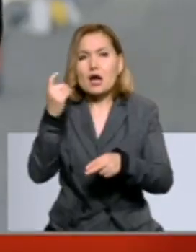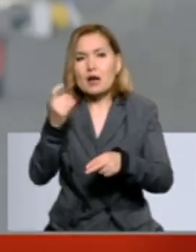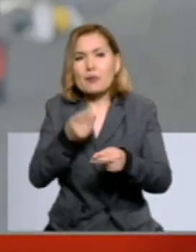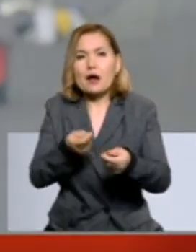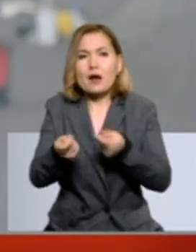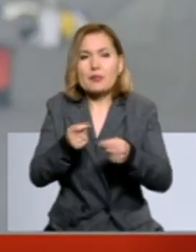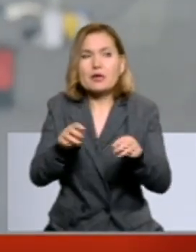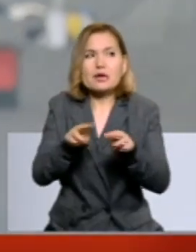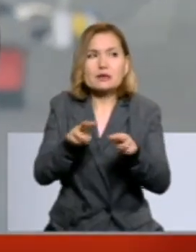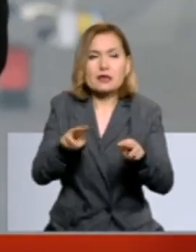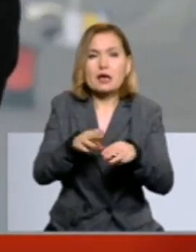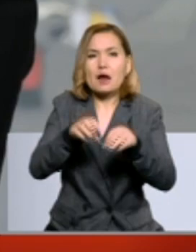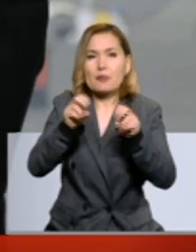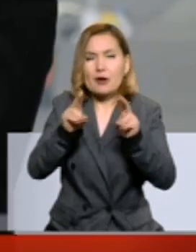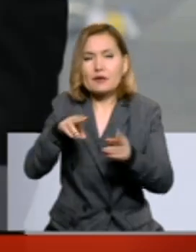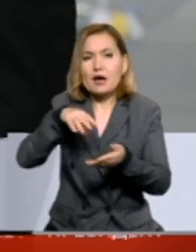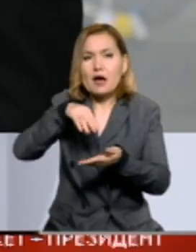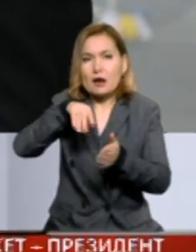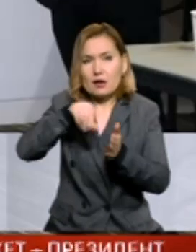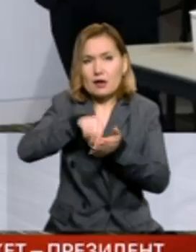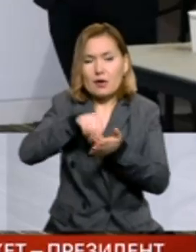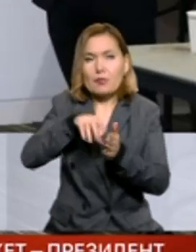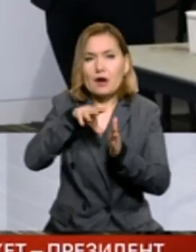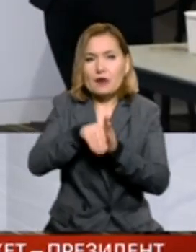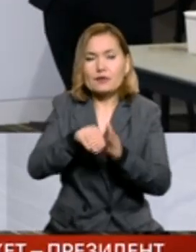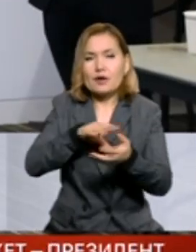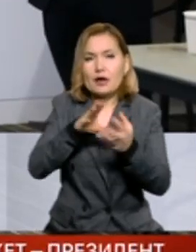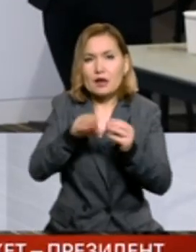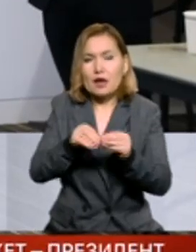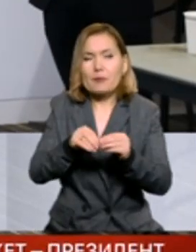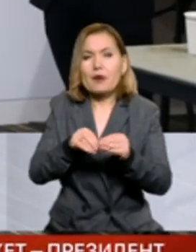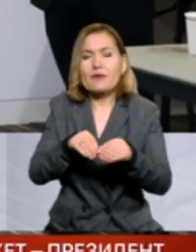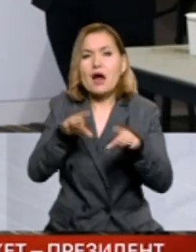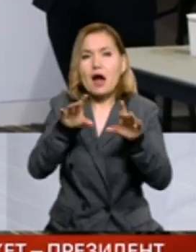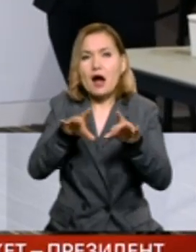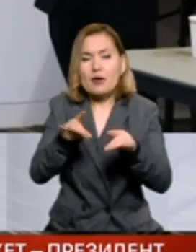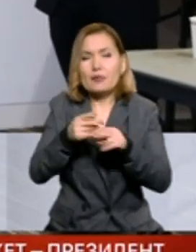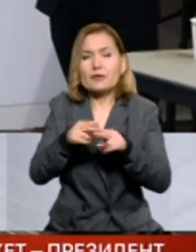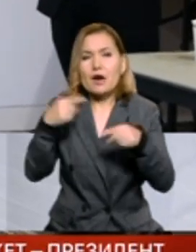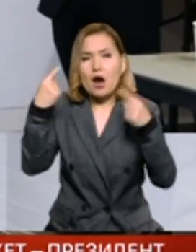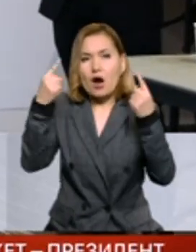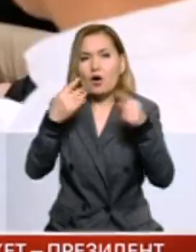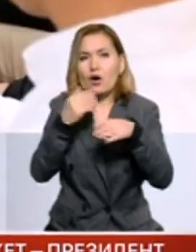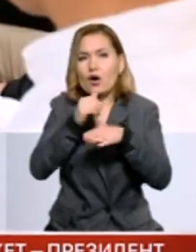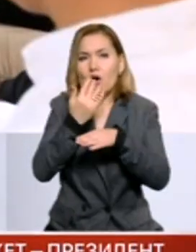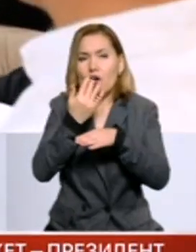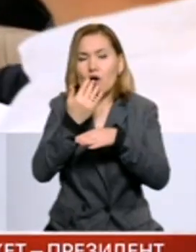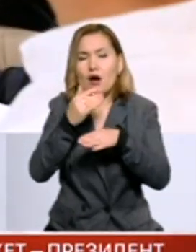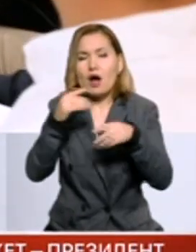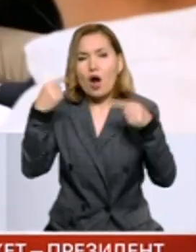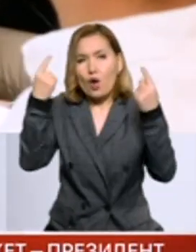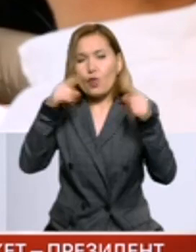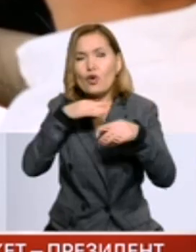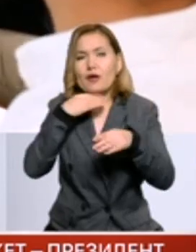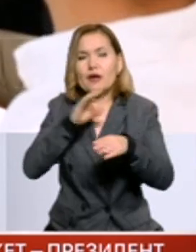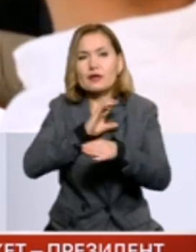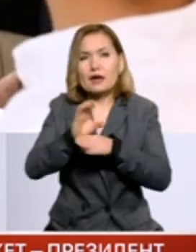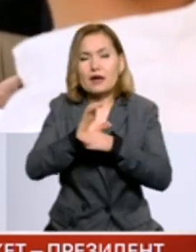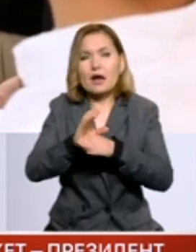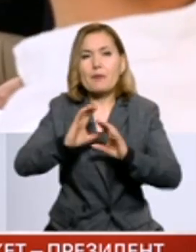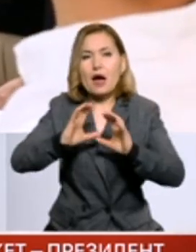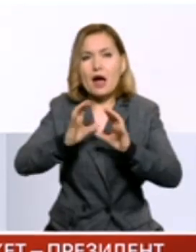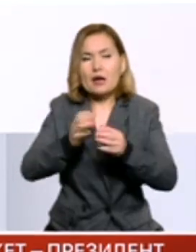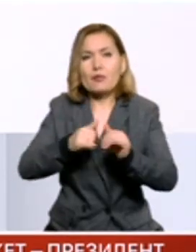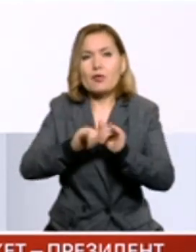мен әкімдік және министрлік мамандары бар. Австралия қой еті экспортының үлесі бойынша әлемде бірінші орында. Дегенмен бұл